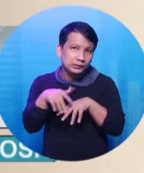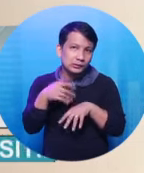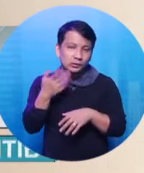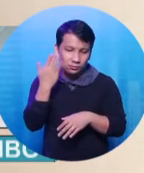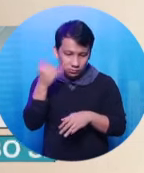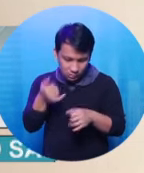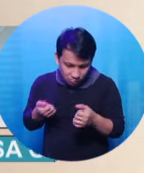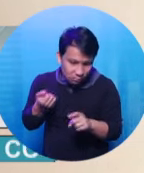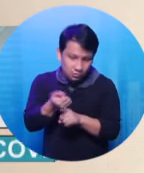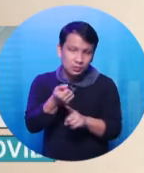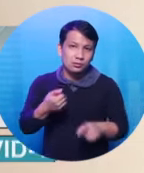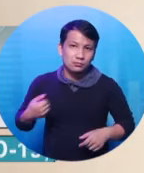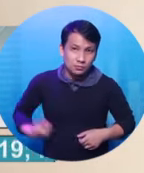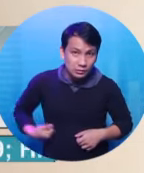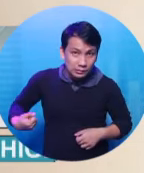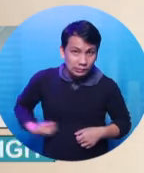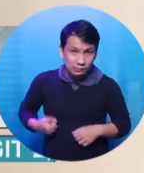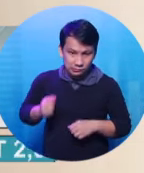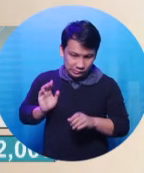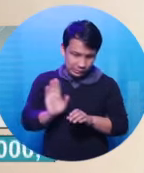pinagtatadyakan niya po ako sa tiyan.